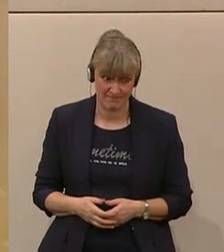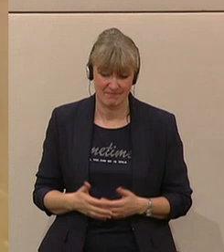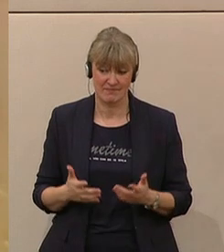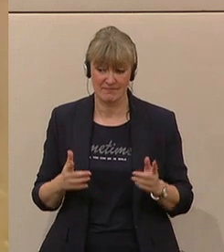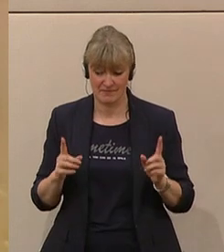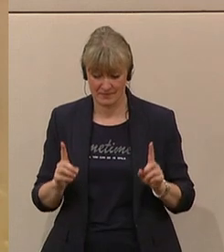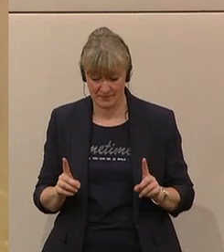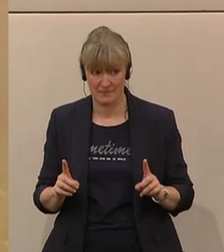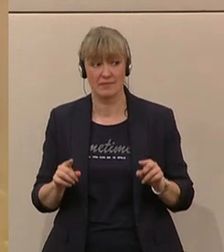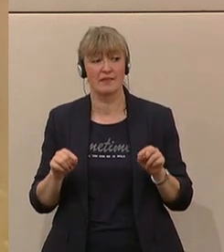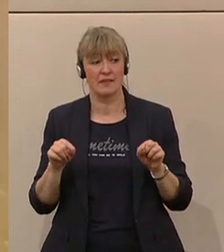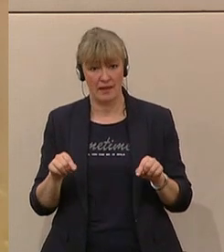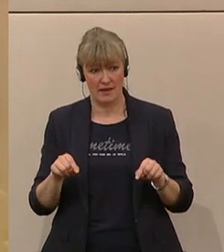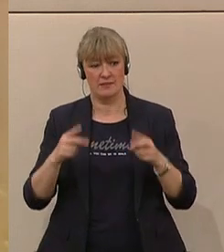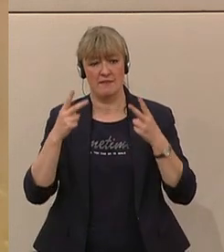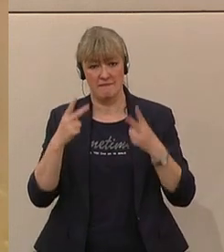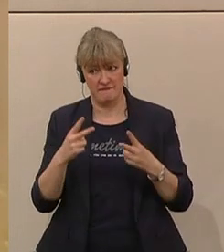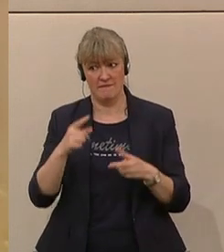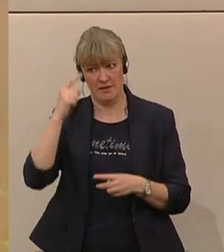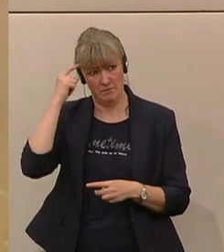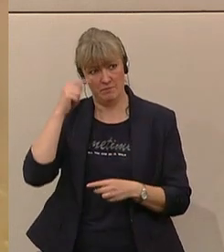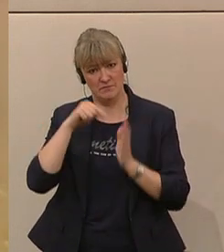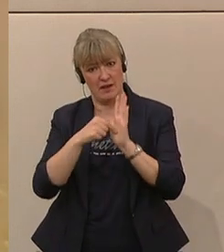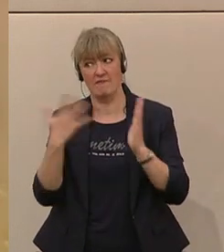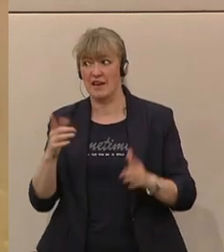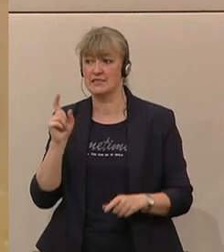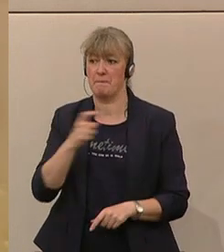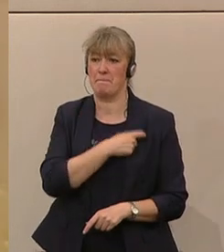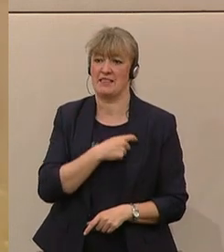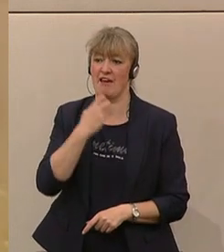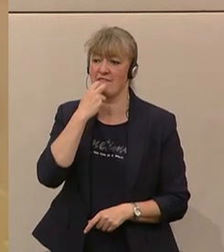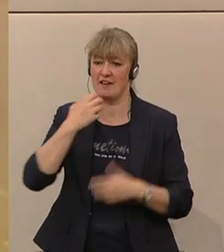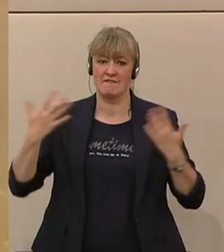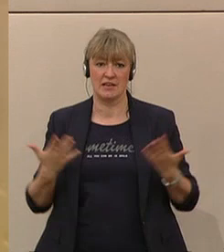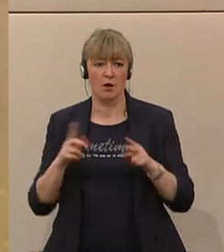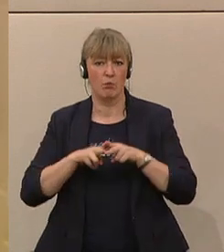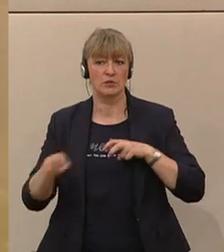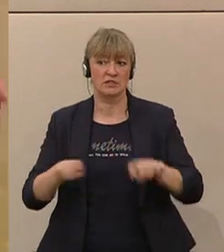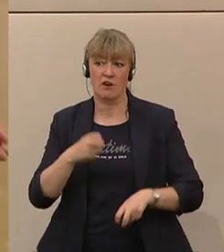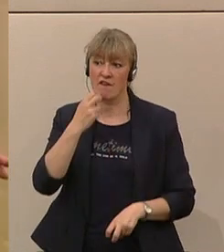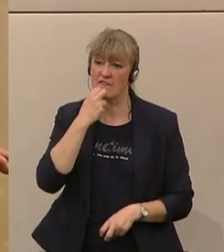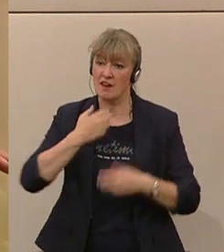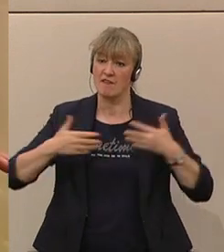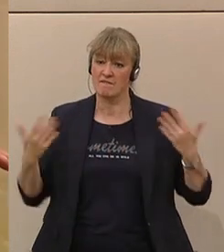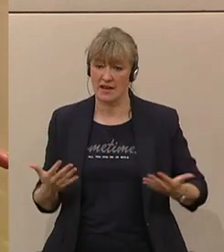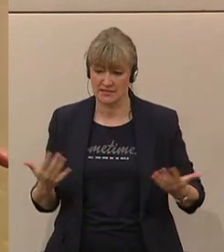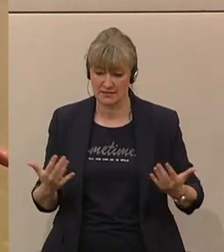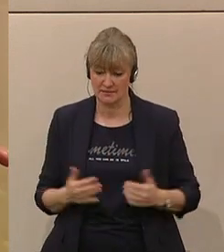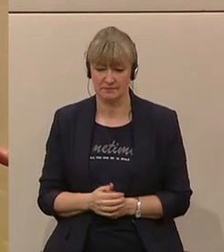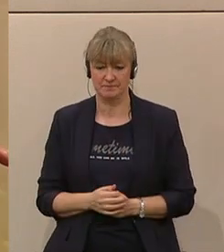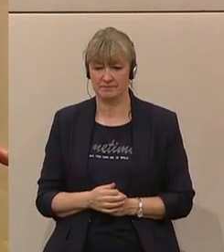geht es darum, was will diese Partei und was will diese Bundesregierung. Bundeskanzler Kurz ist